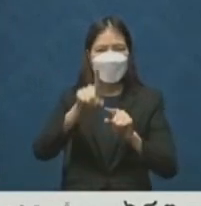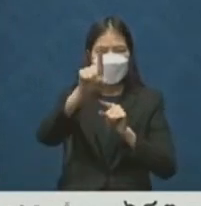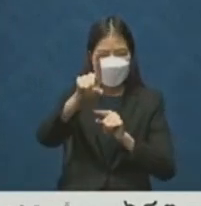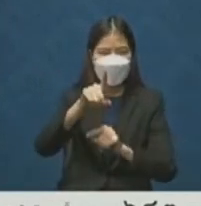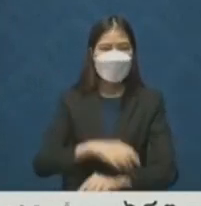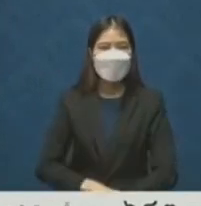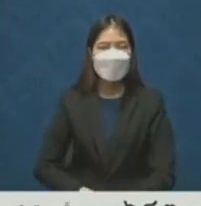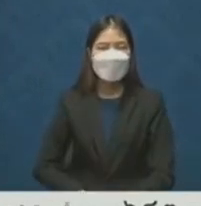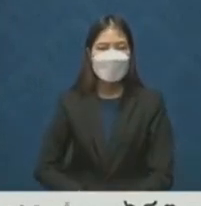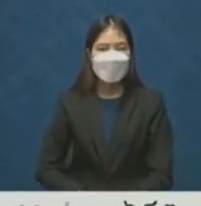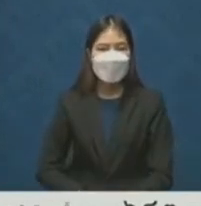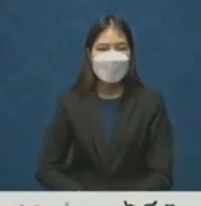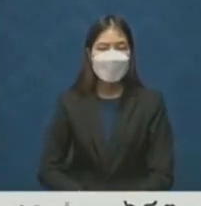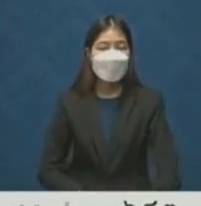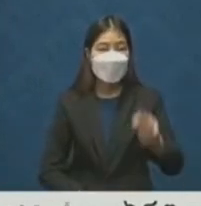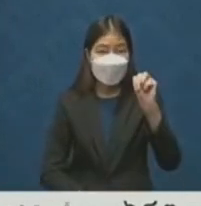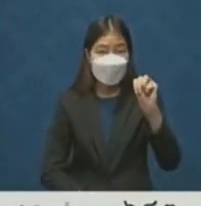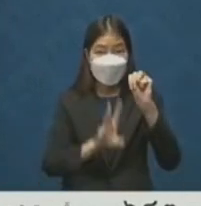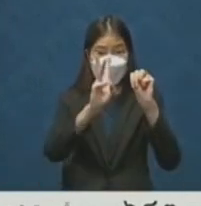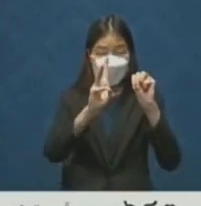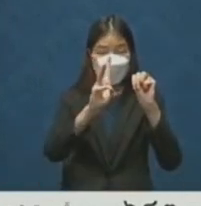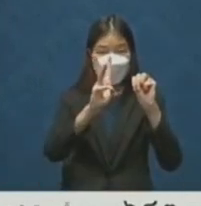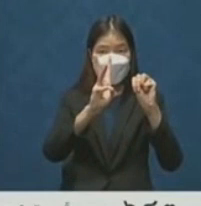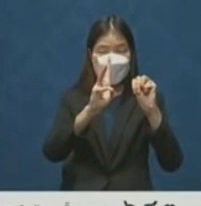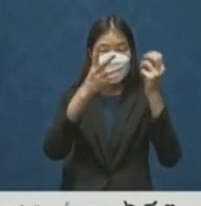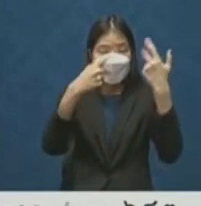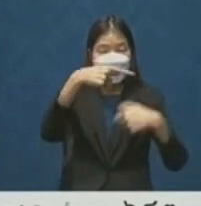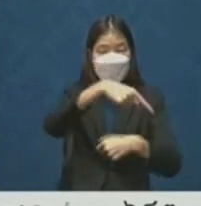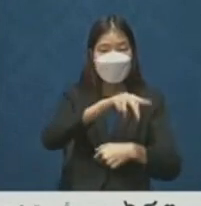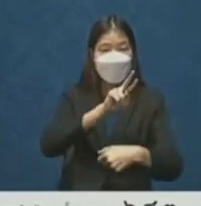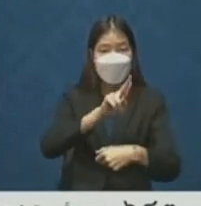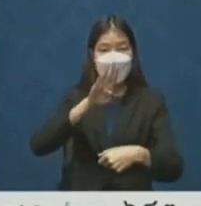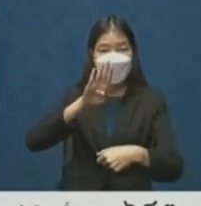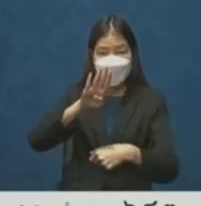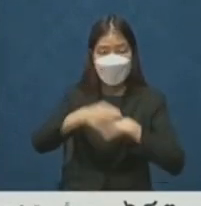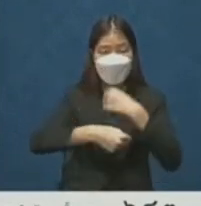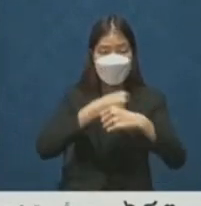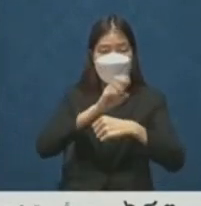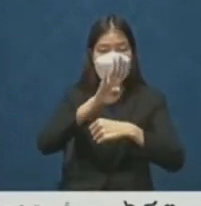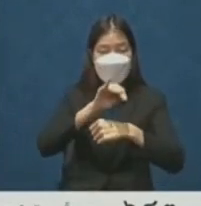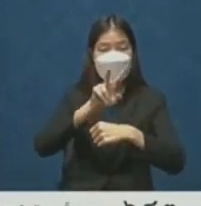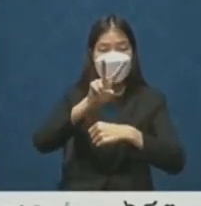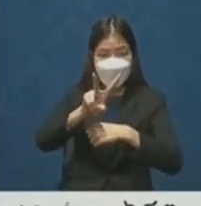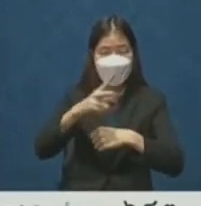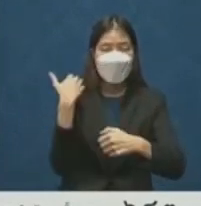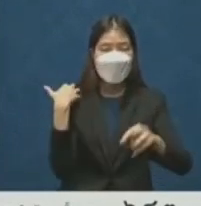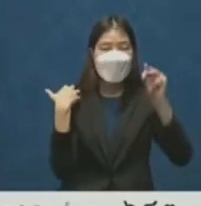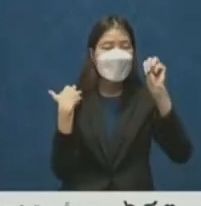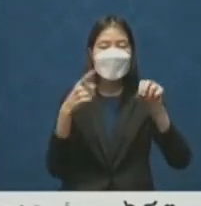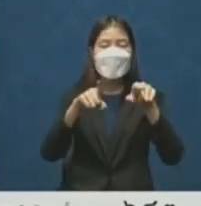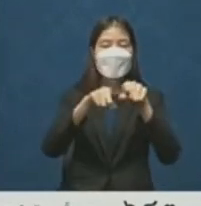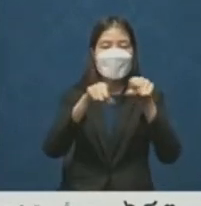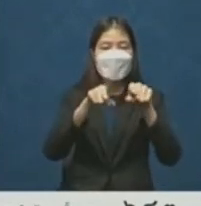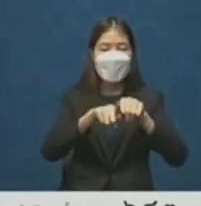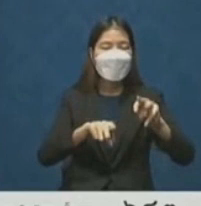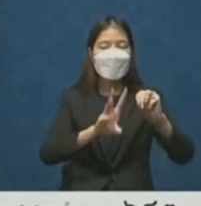ครับประการที่หนึ่งก็คือว่าในมาตรา6ซึ่งในพรบการศึกษาแห่งชาติฉบับปี42